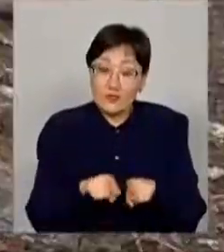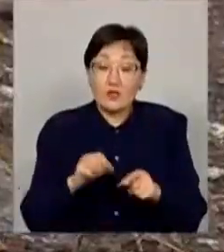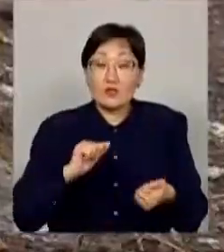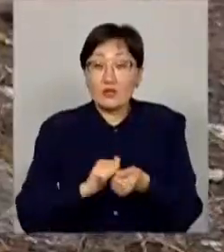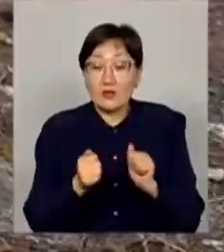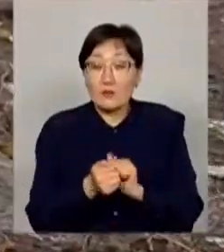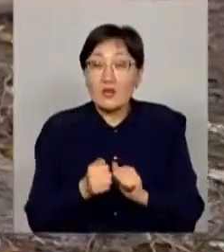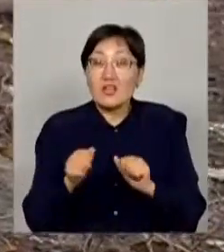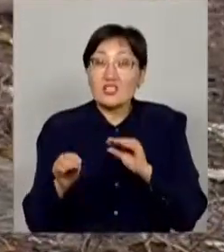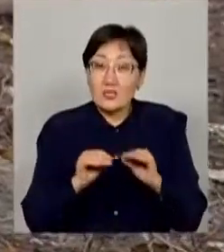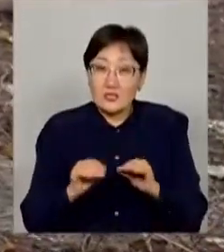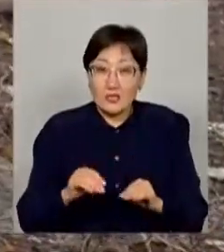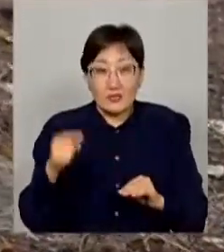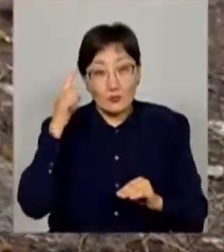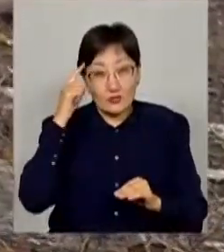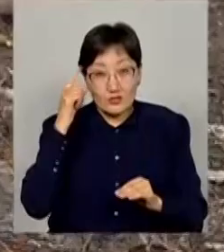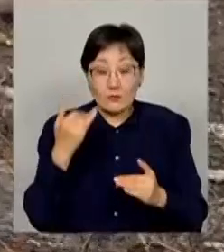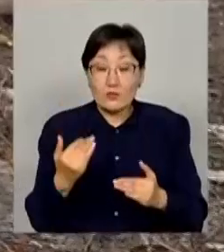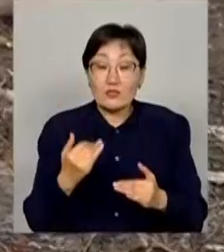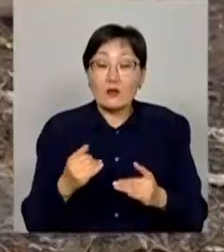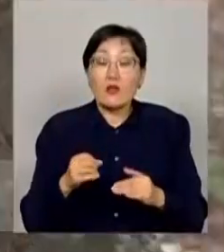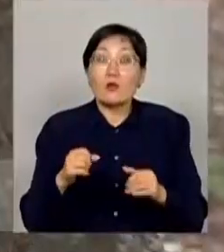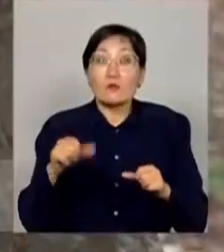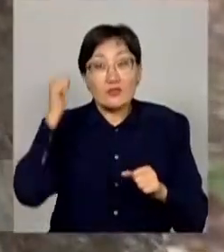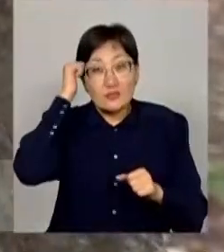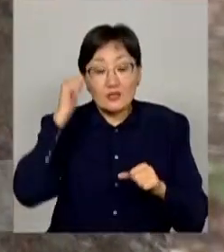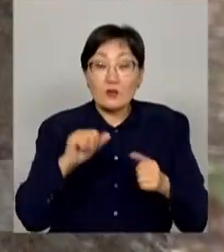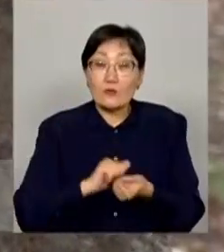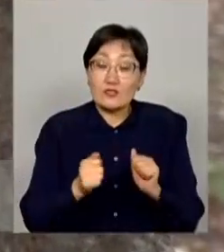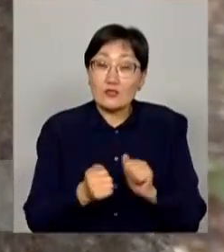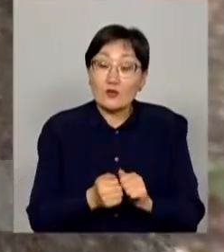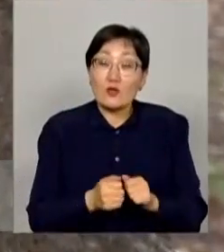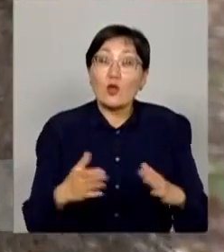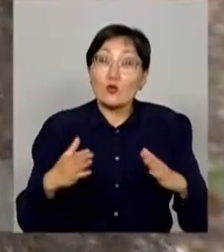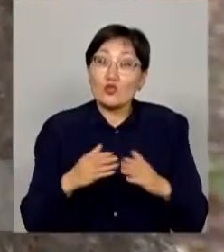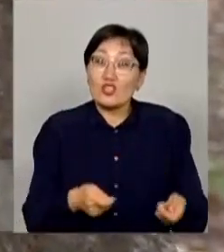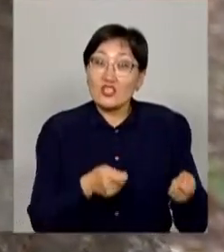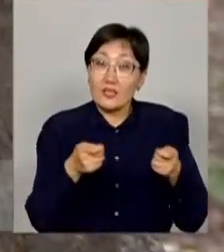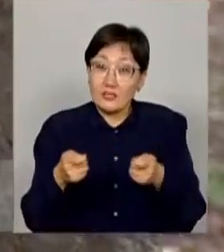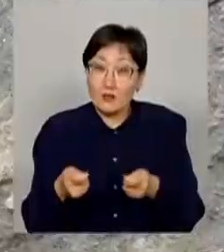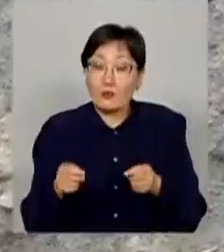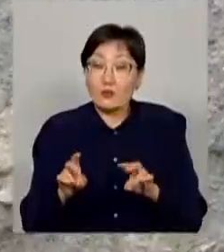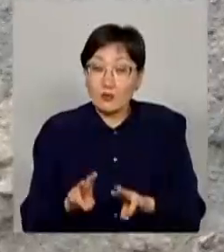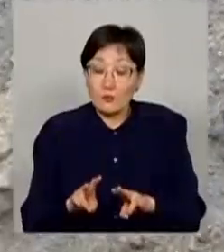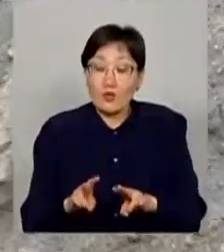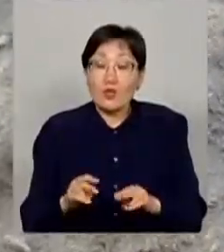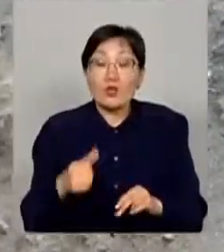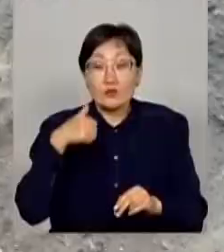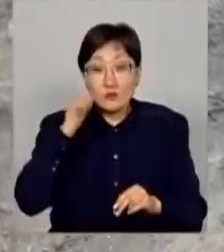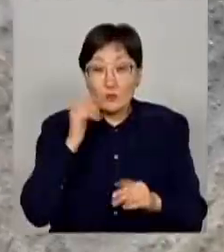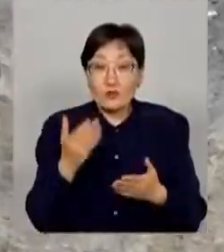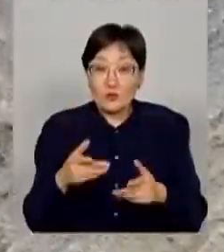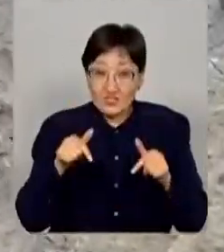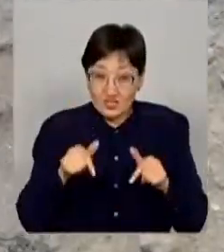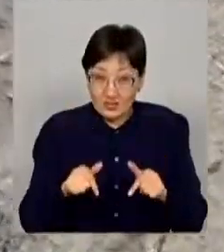көктастан жасалған деп пайымдайды тұрғындар қазір олар белгі тасты табылған жерінен алып үйлеріне әкеліп қойған балбал тас күні кеше міне